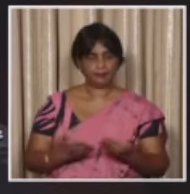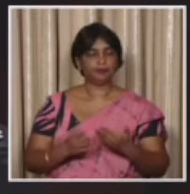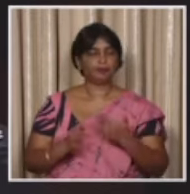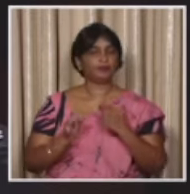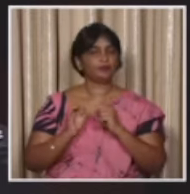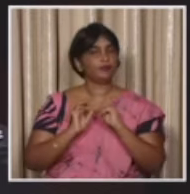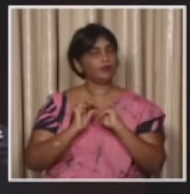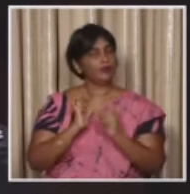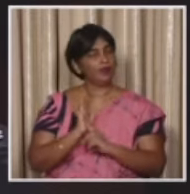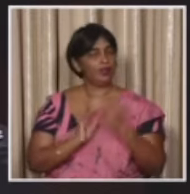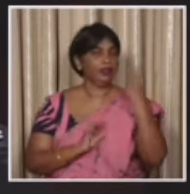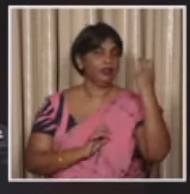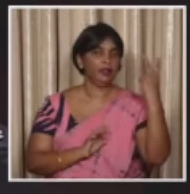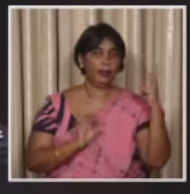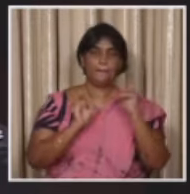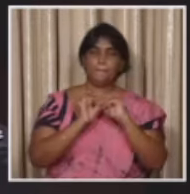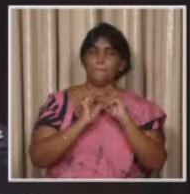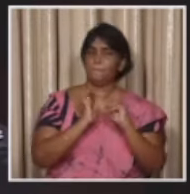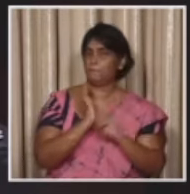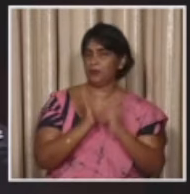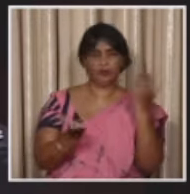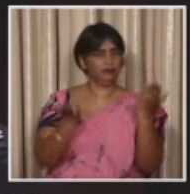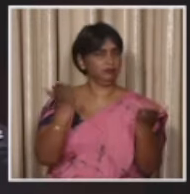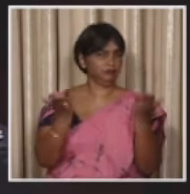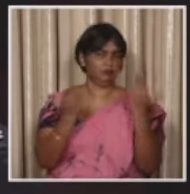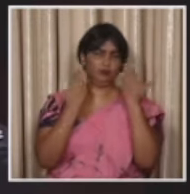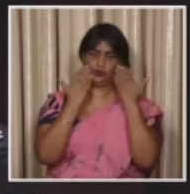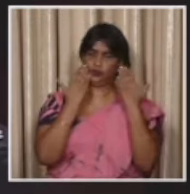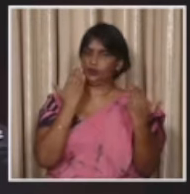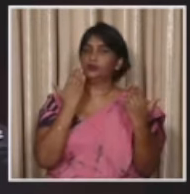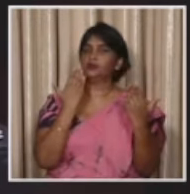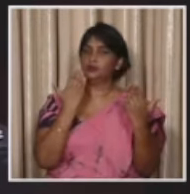පනතත් 2002 පනතත් සංසන්දනාත්මකව බැලුවොත්